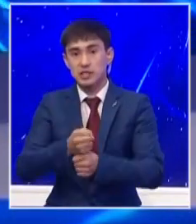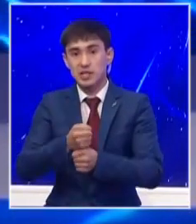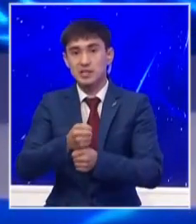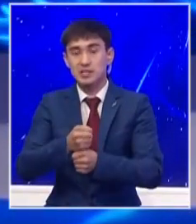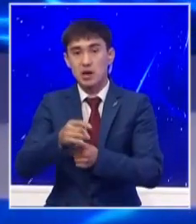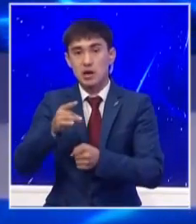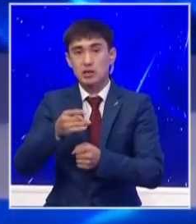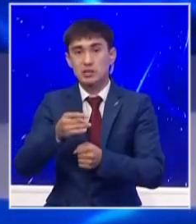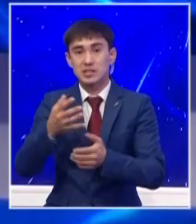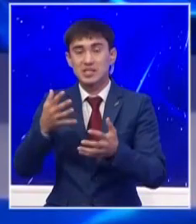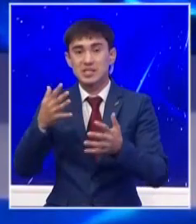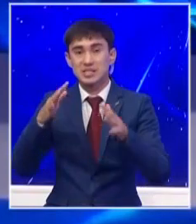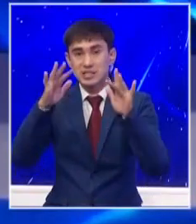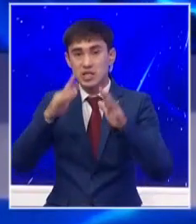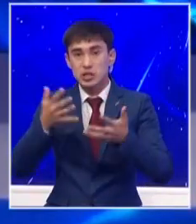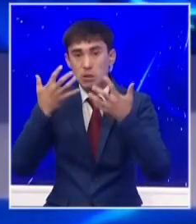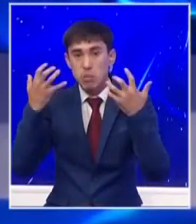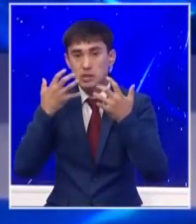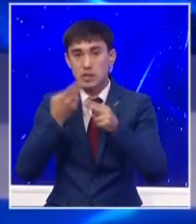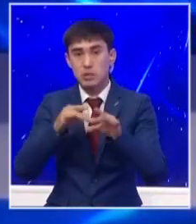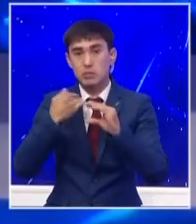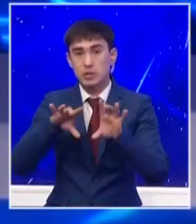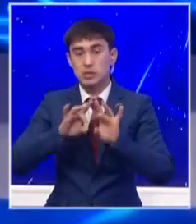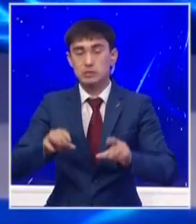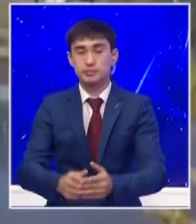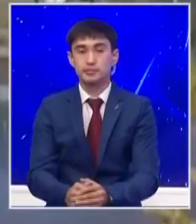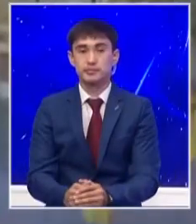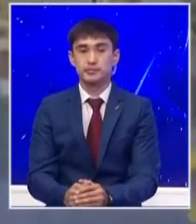барсов. Об этом и не только в нашем следующем сюжете.